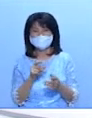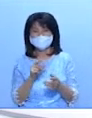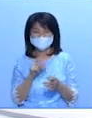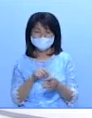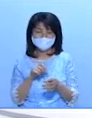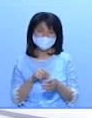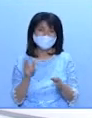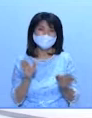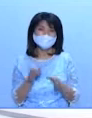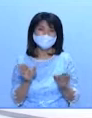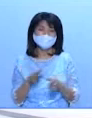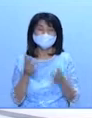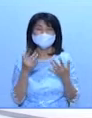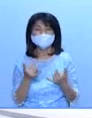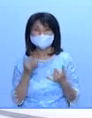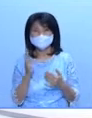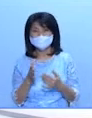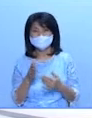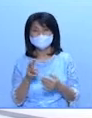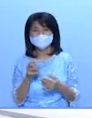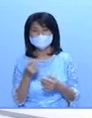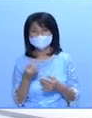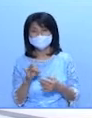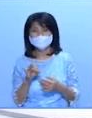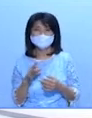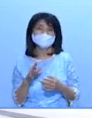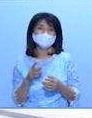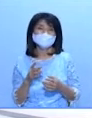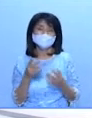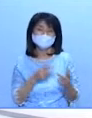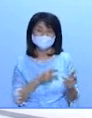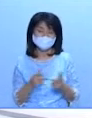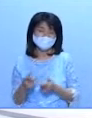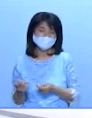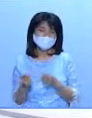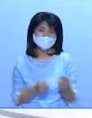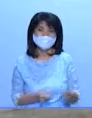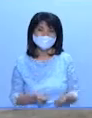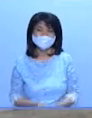дезинсекционные работы. В этом году их планируют начать в мае. Препарат для борьбы с гнусом уже завезли.